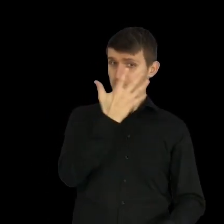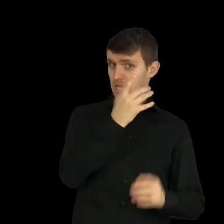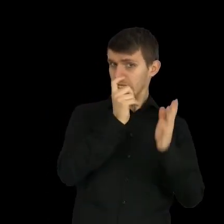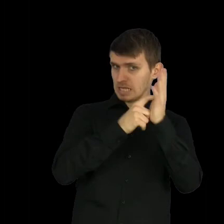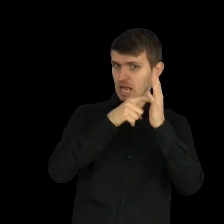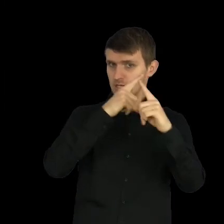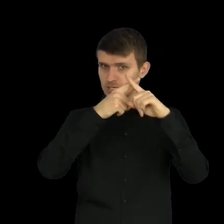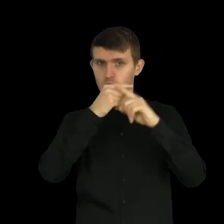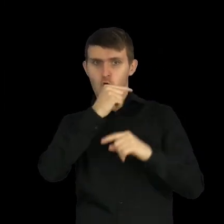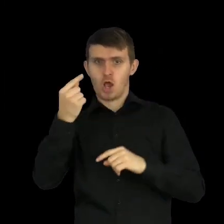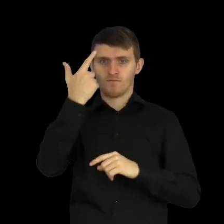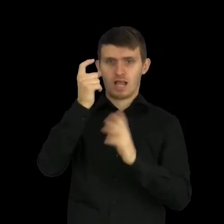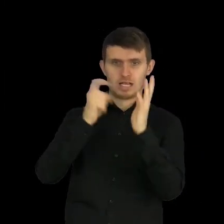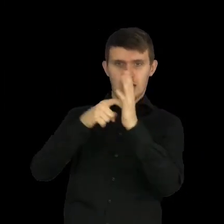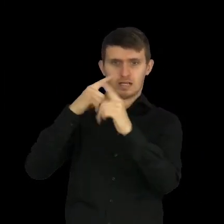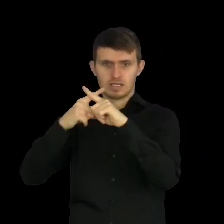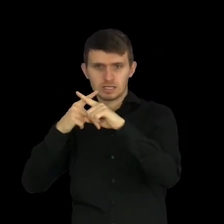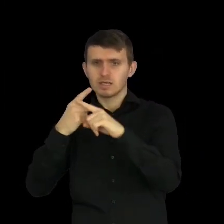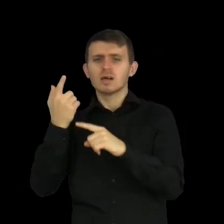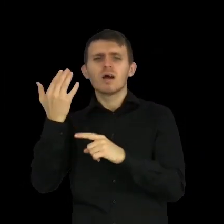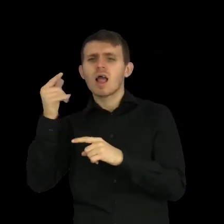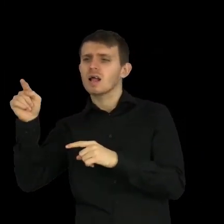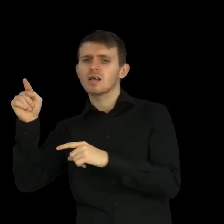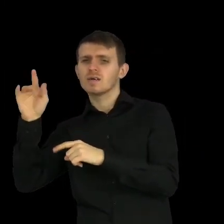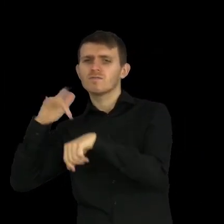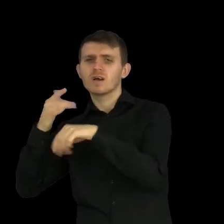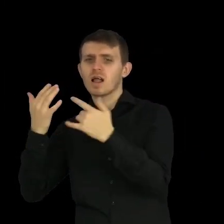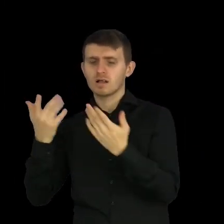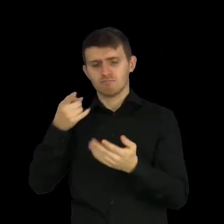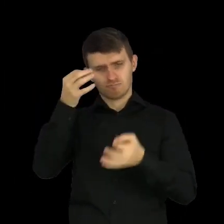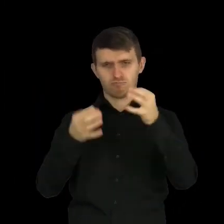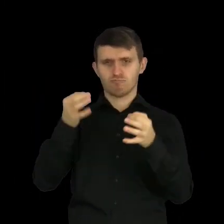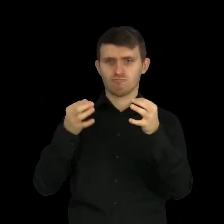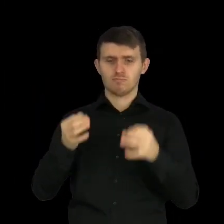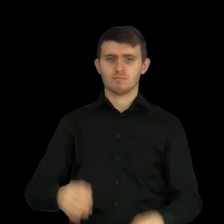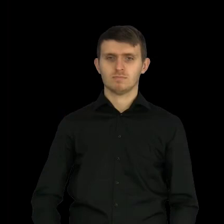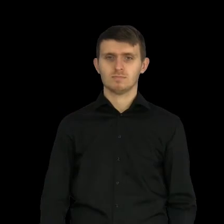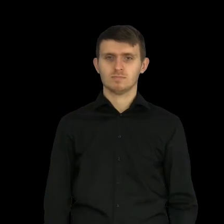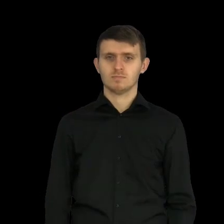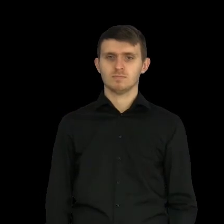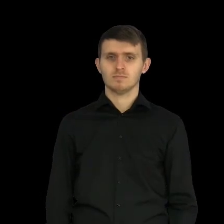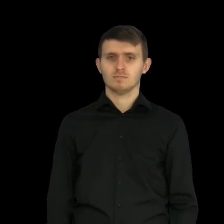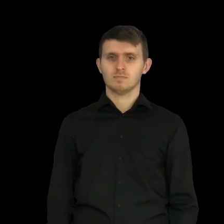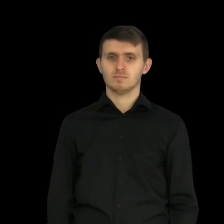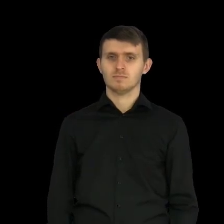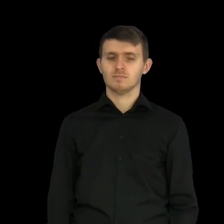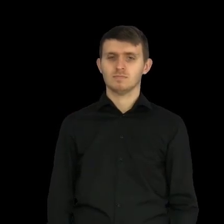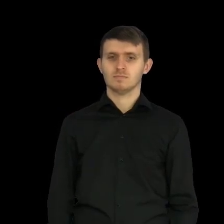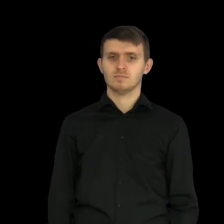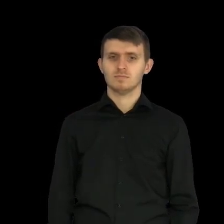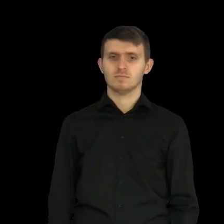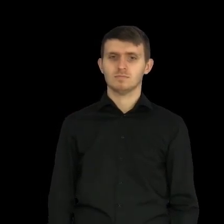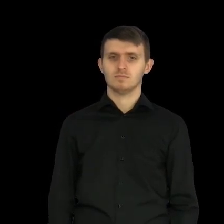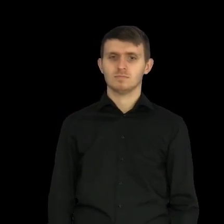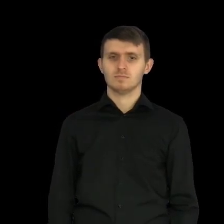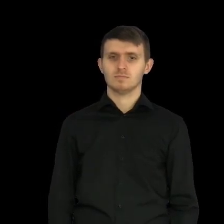Inaczej mówiąc 5 razy x odjąć 2 razy x ile to będzie razy x Zastanówcie się przez